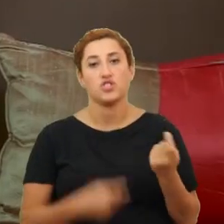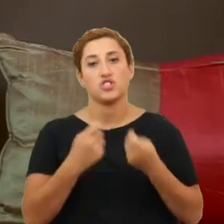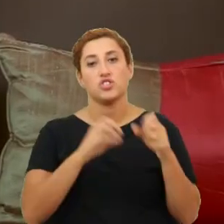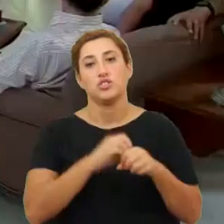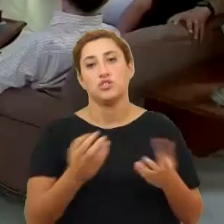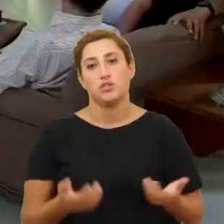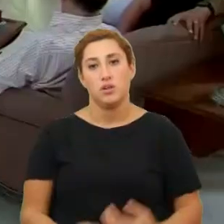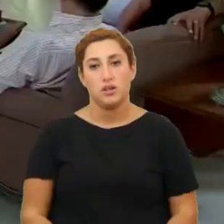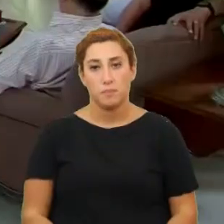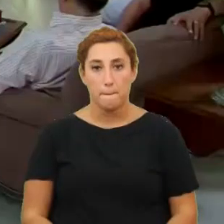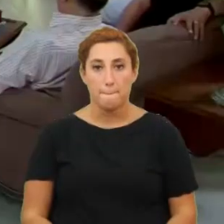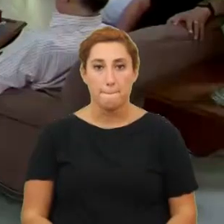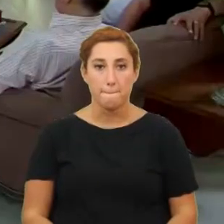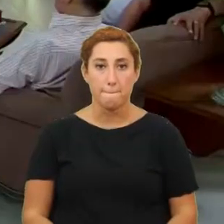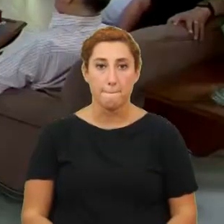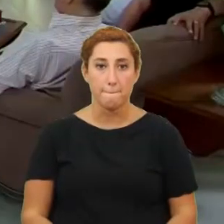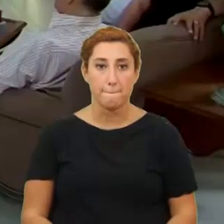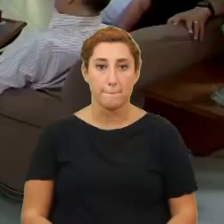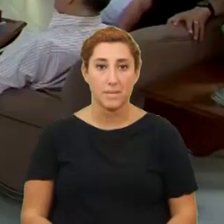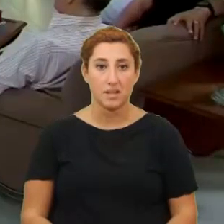şirkette yani.